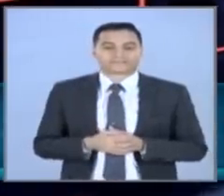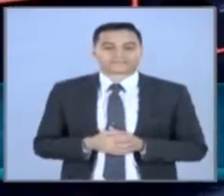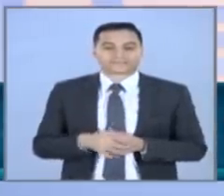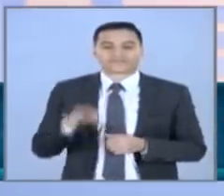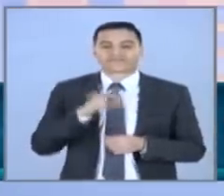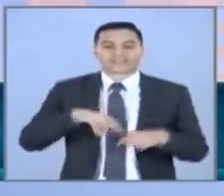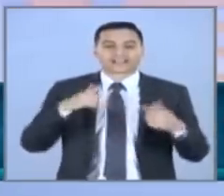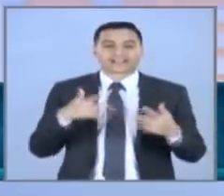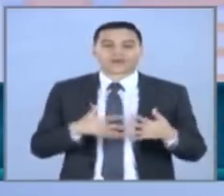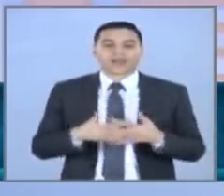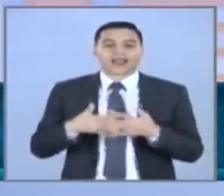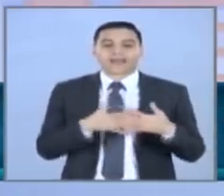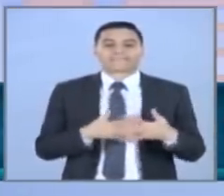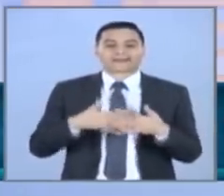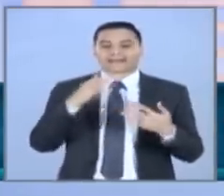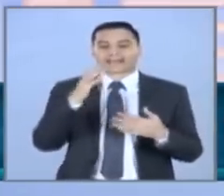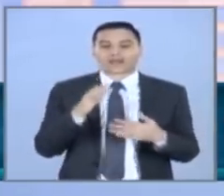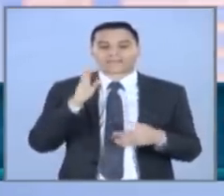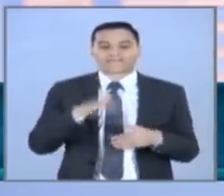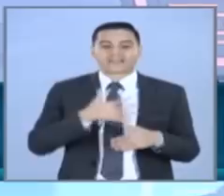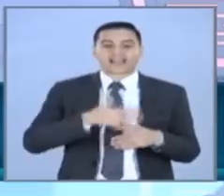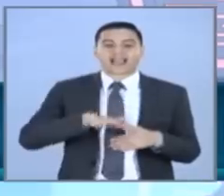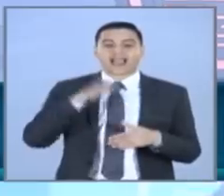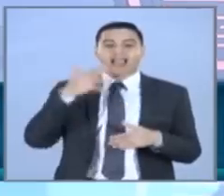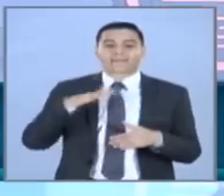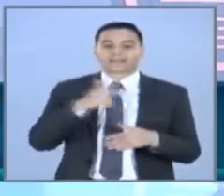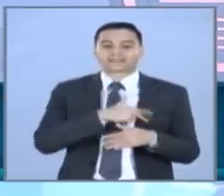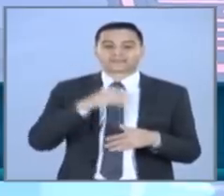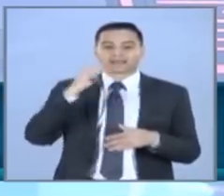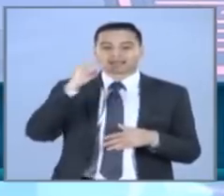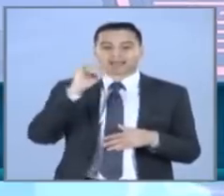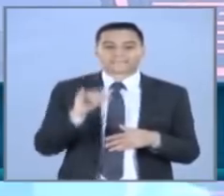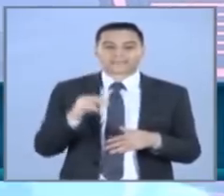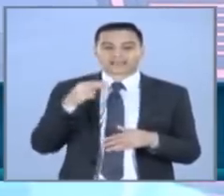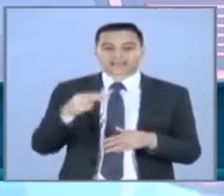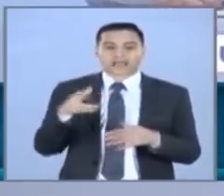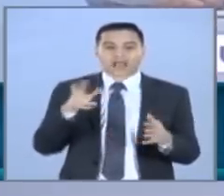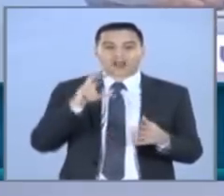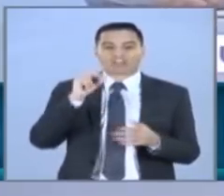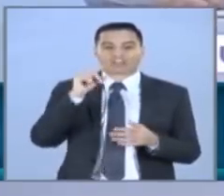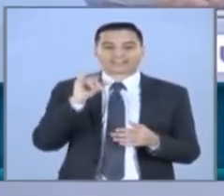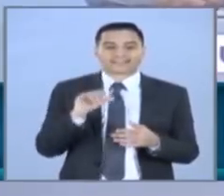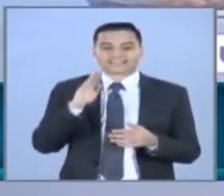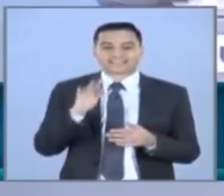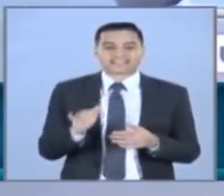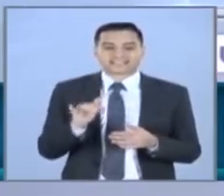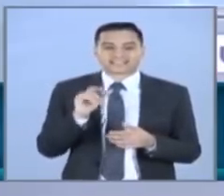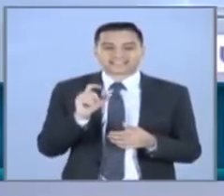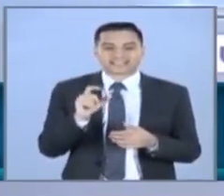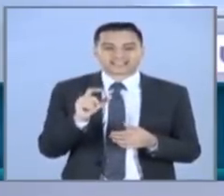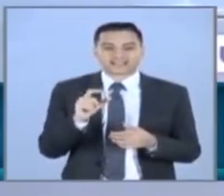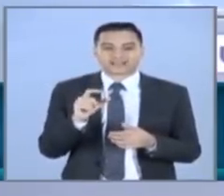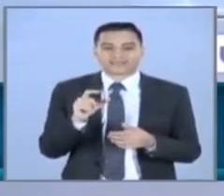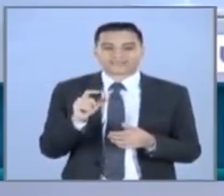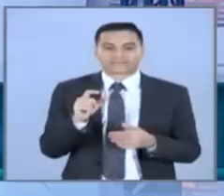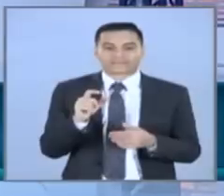في أي من دول أمريكا الجنوبية يقع خليج جميع القديسين؟ All